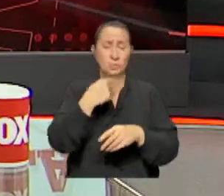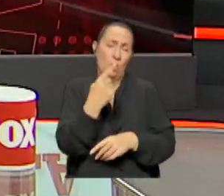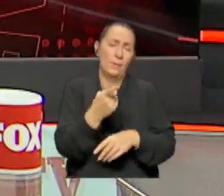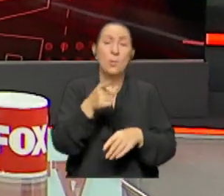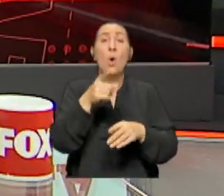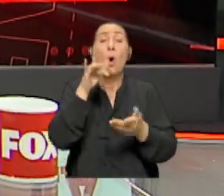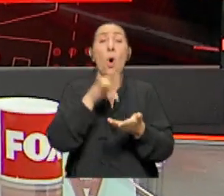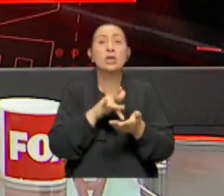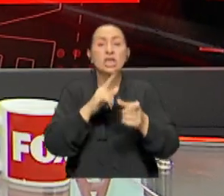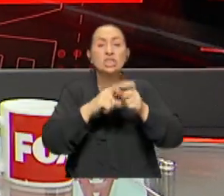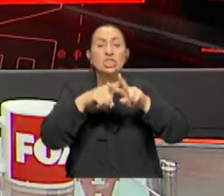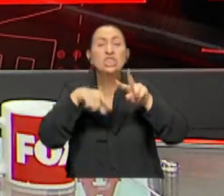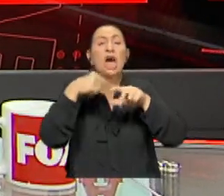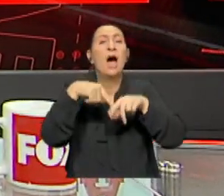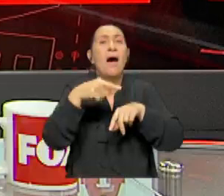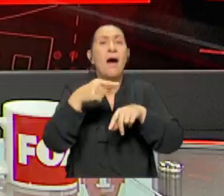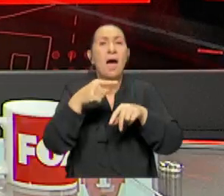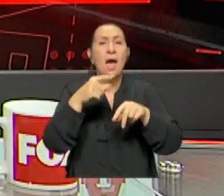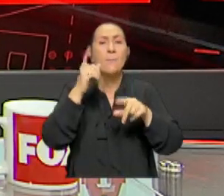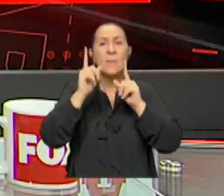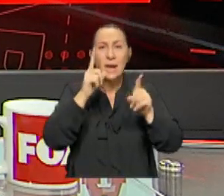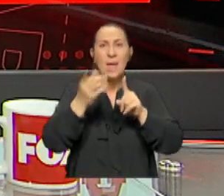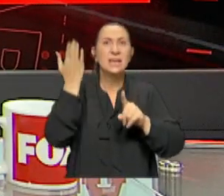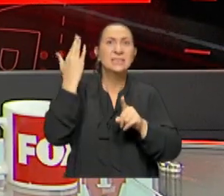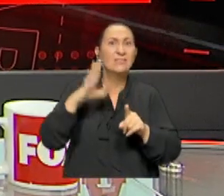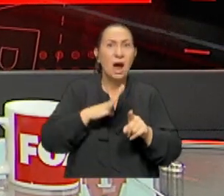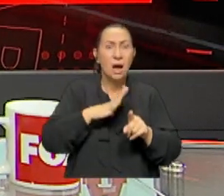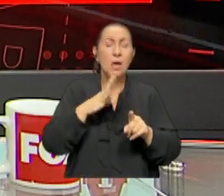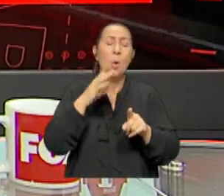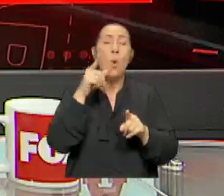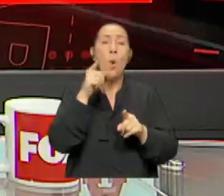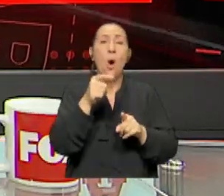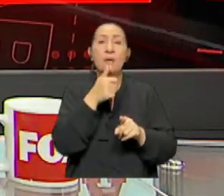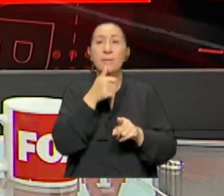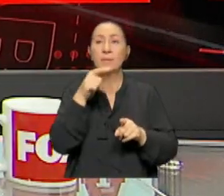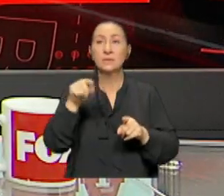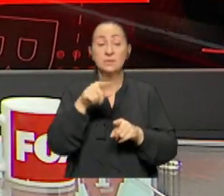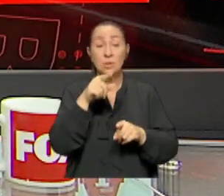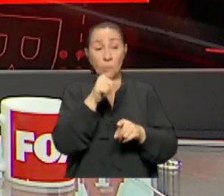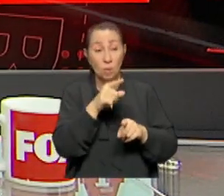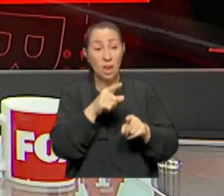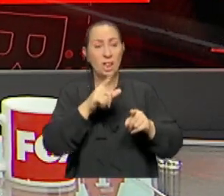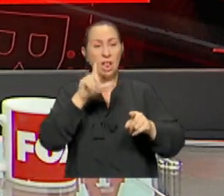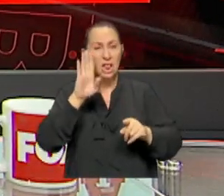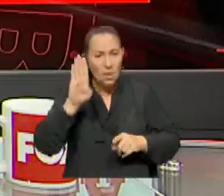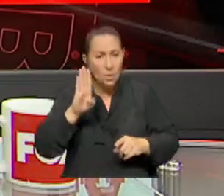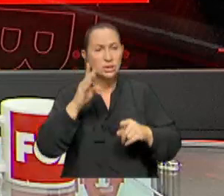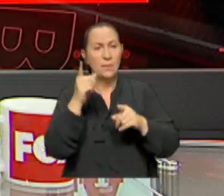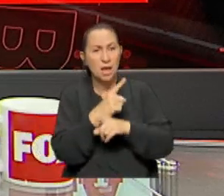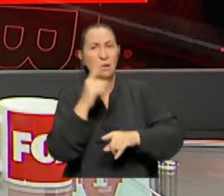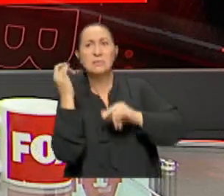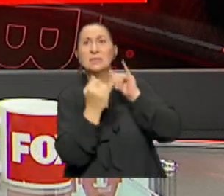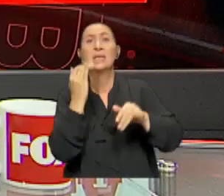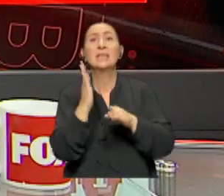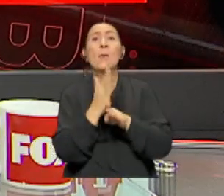bütün bu ortaçağ engizisyon mahkemeleri filan, bu adamların orada sekülerizme, laikliğe filan